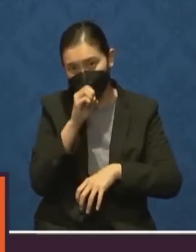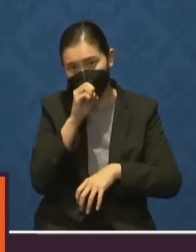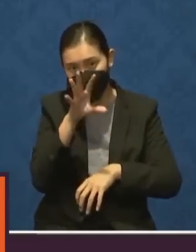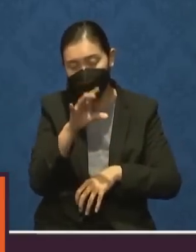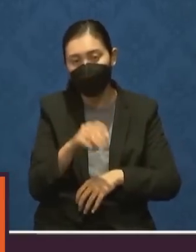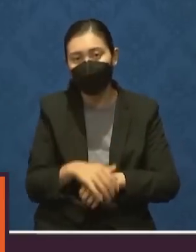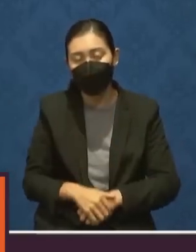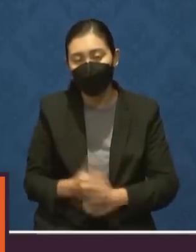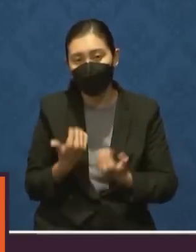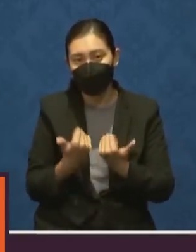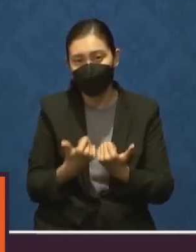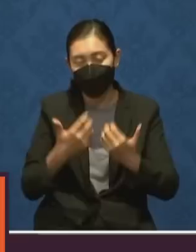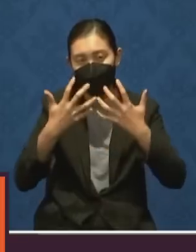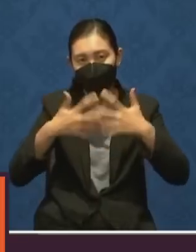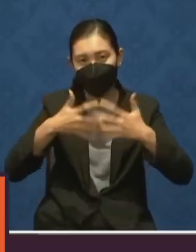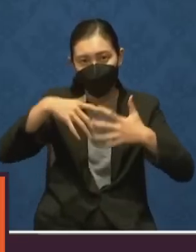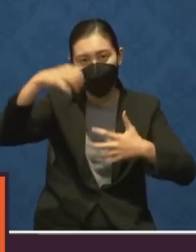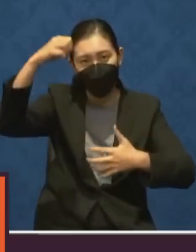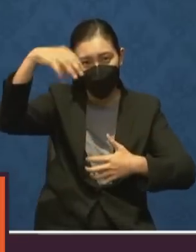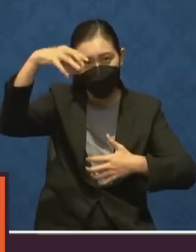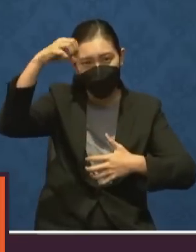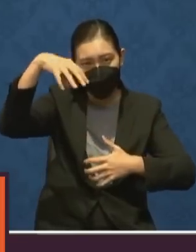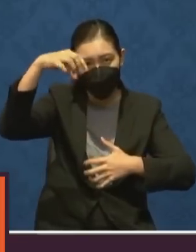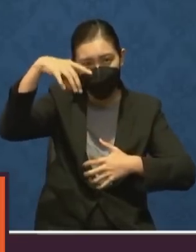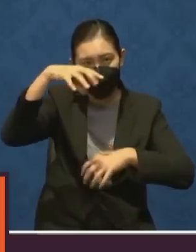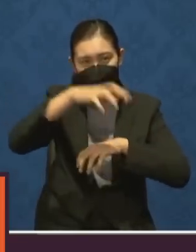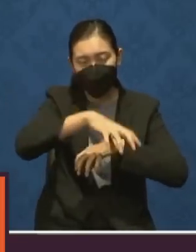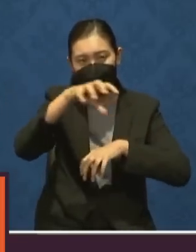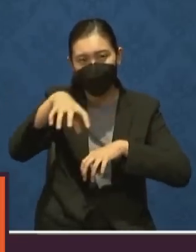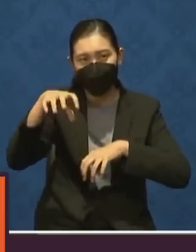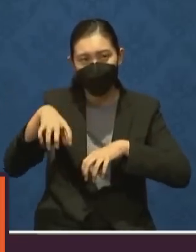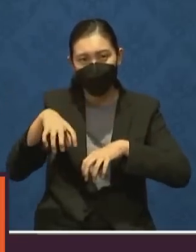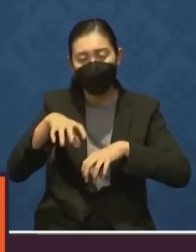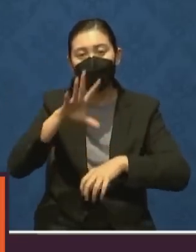ลงไฟ้าwidณ์ warum ตการ PROFV 54%